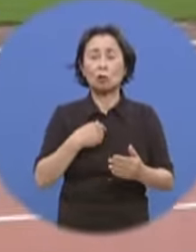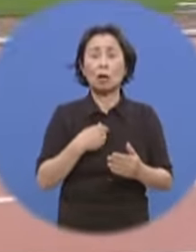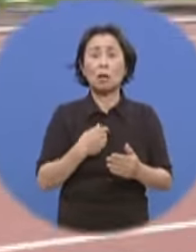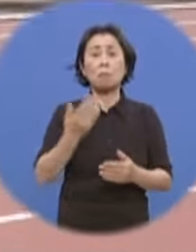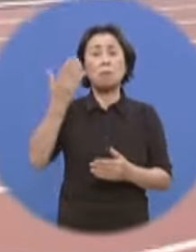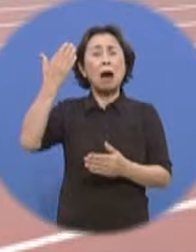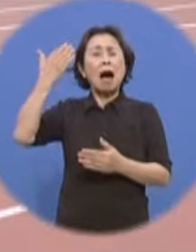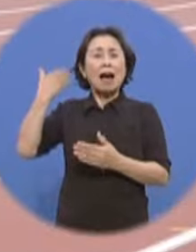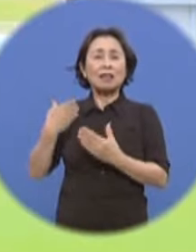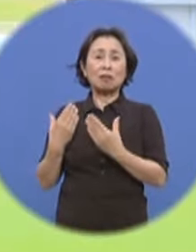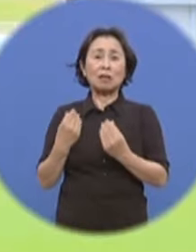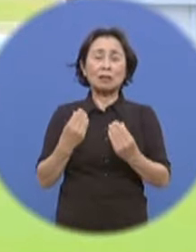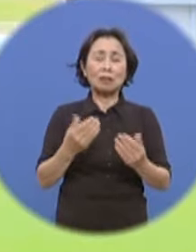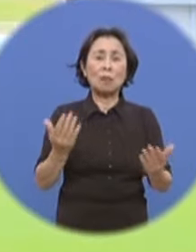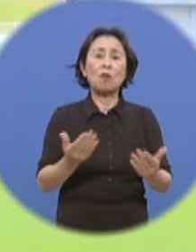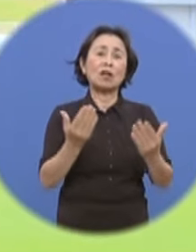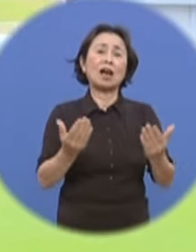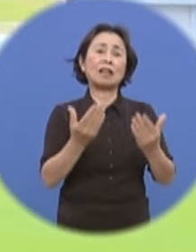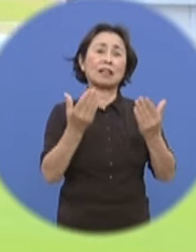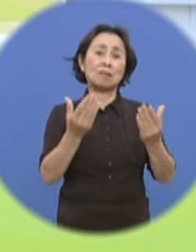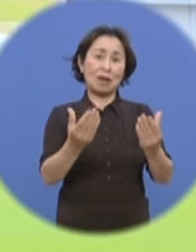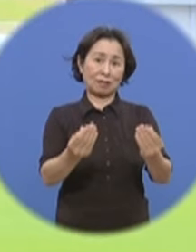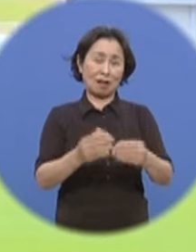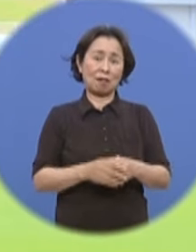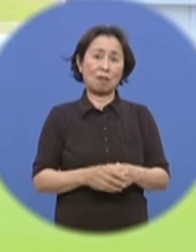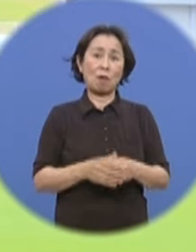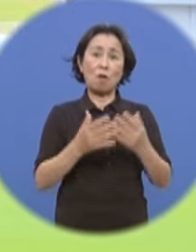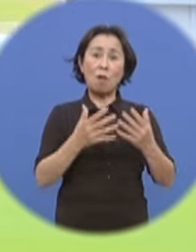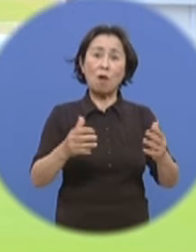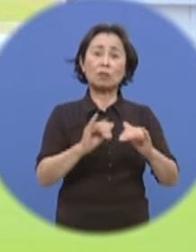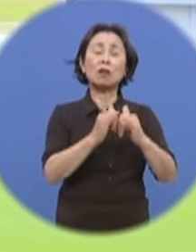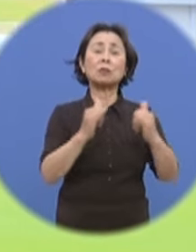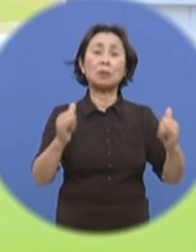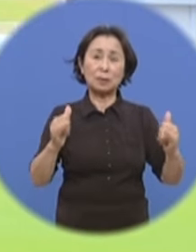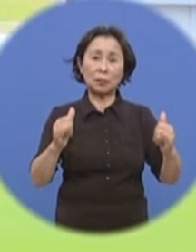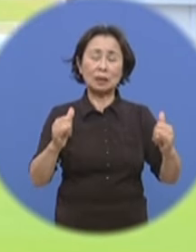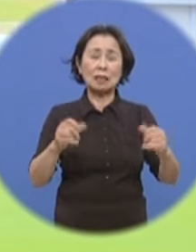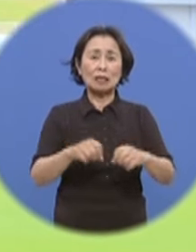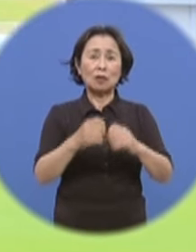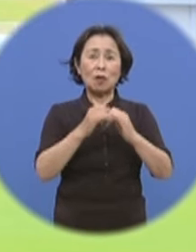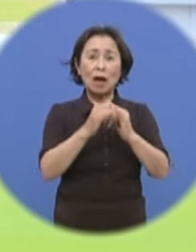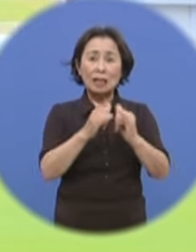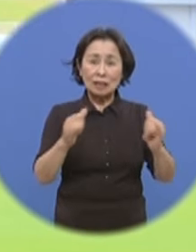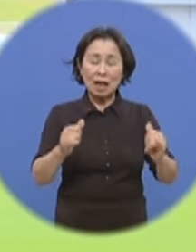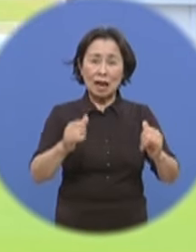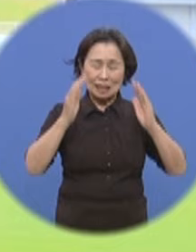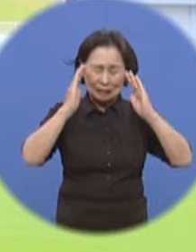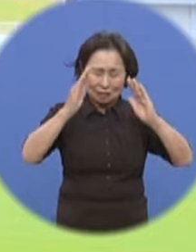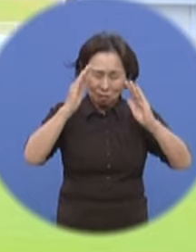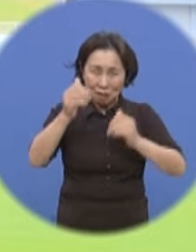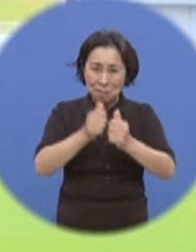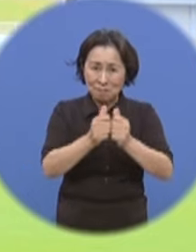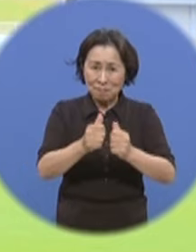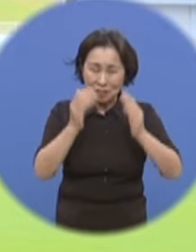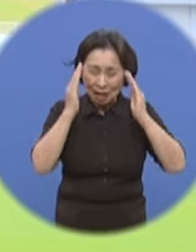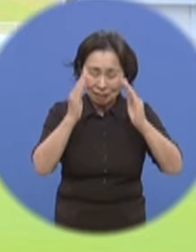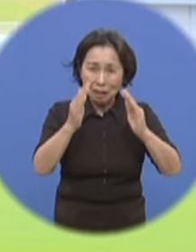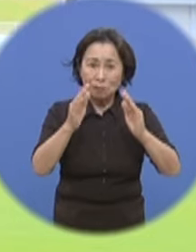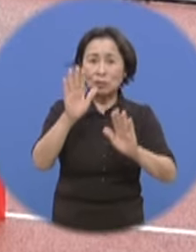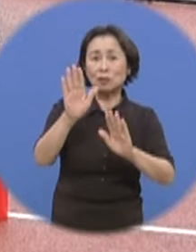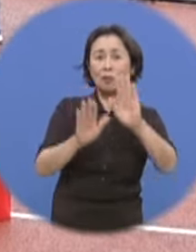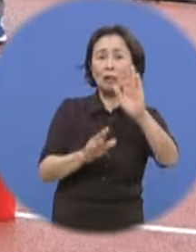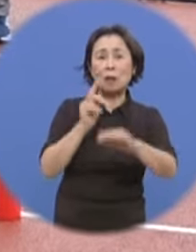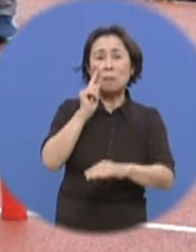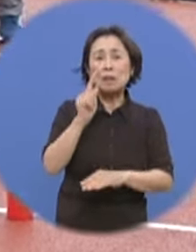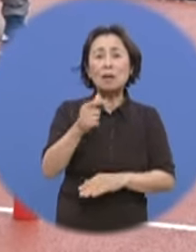ます大勢の方に障害のある方が精一杯競技に打ち込んでいる姿を見ていただきたいと思い